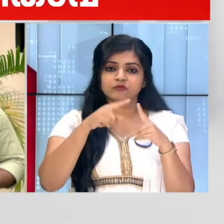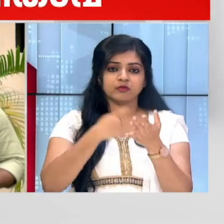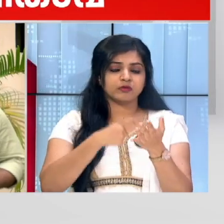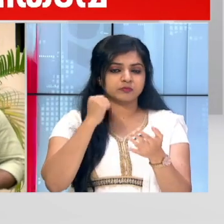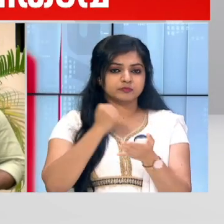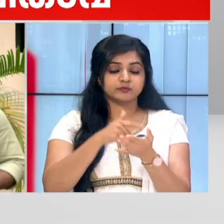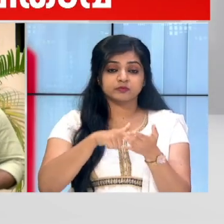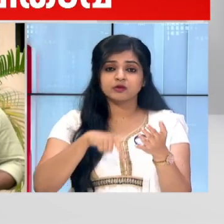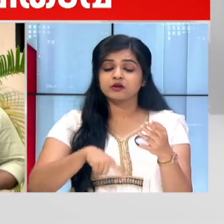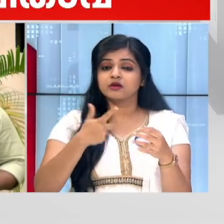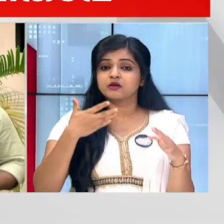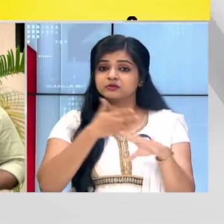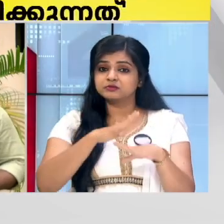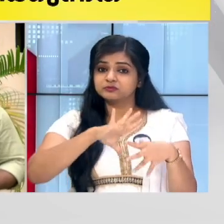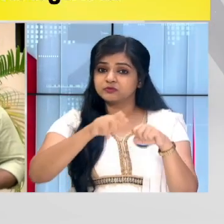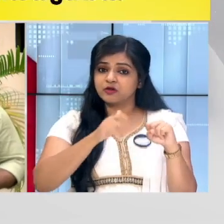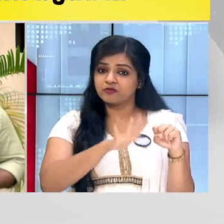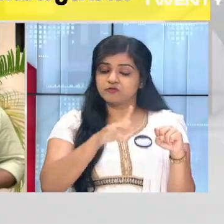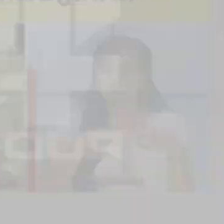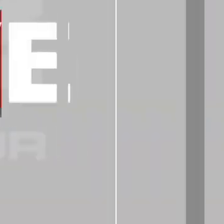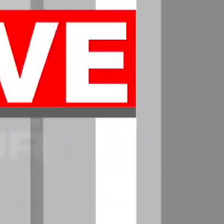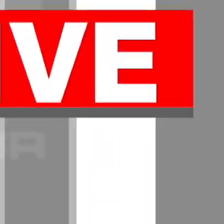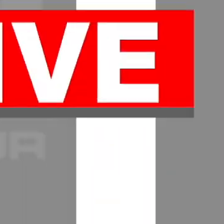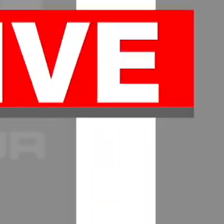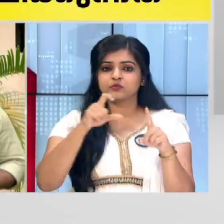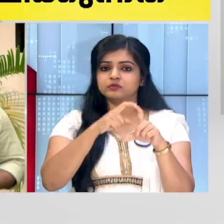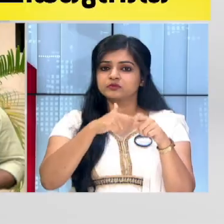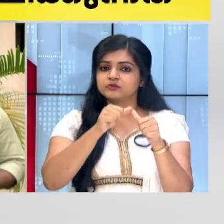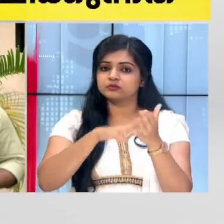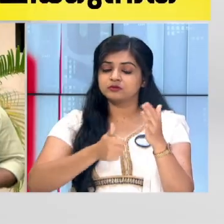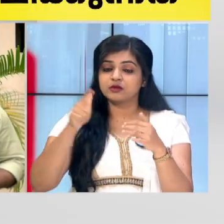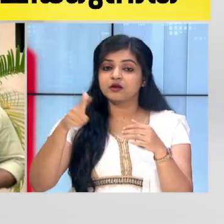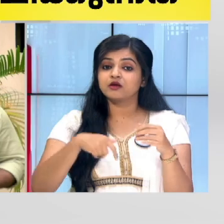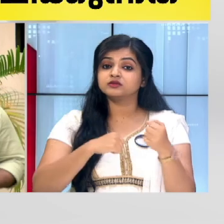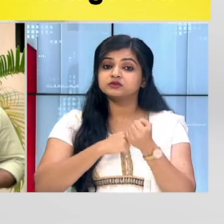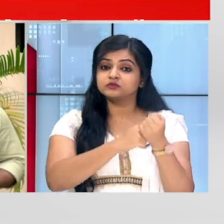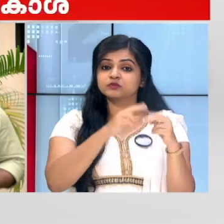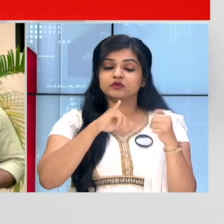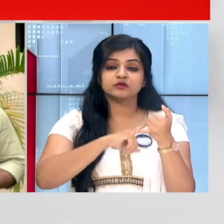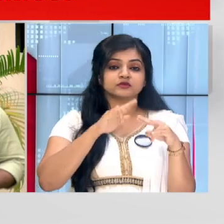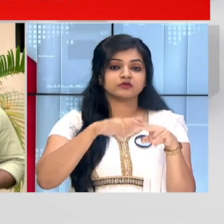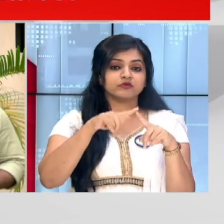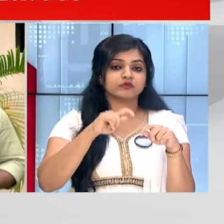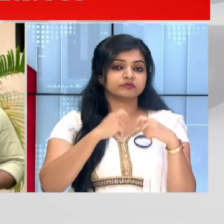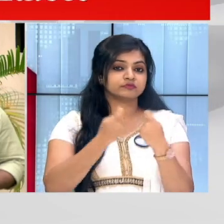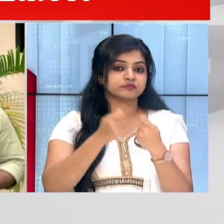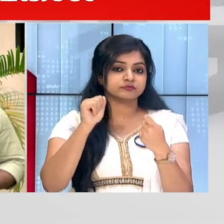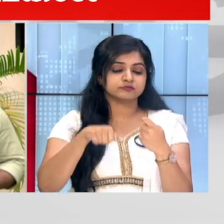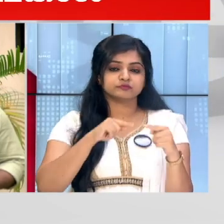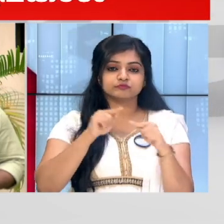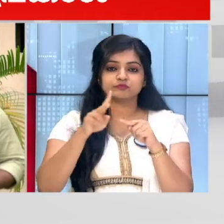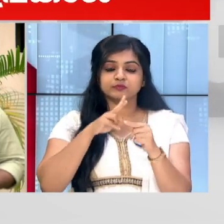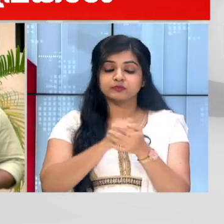ഡീൻ അറിയാമെന്നും ഡീൻ അവരുടെ ആളാണ് എന്നൊരു വാദവുമാണ് അദ്ദേഹം മുന്നോട്ട് വെച്ചിട്ടുള്ളത്. ഇന്നിപ്പോൾ ഗവർണർ എത്തിയിരുന്നു. ഗവർണർ കുറ്റക്കാർക്കെതിരെ കർശന